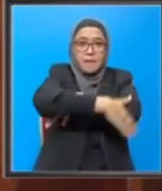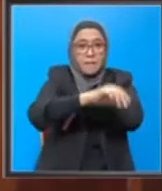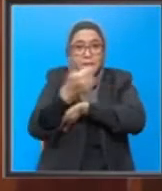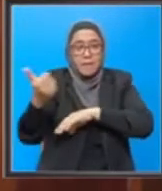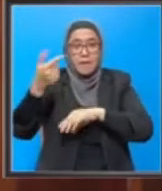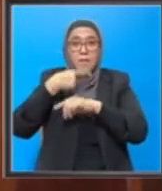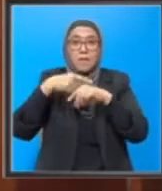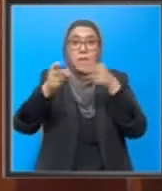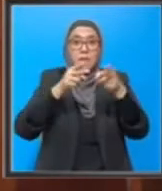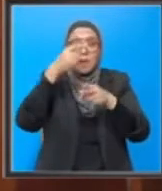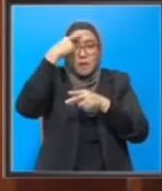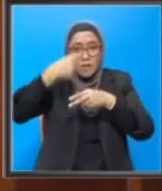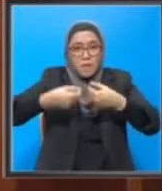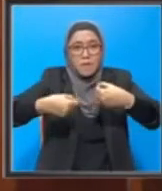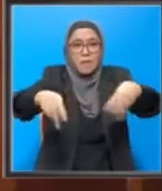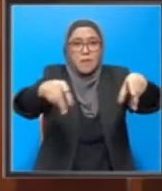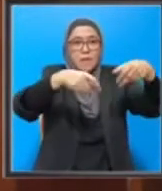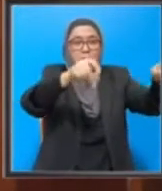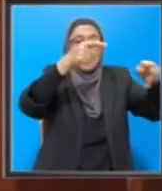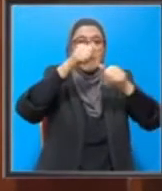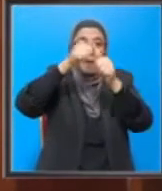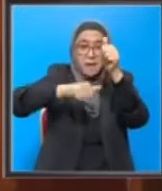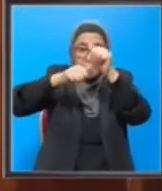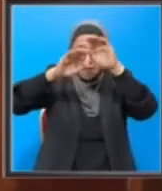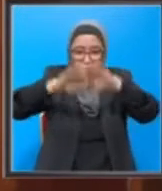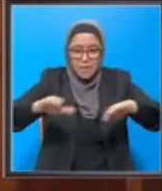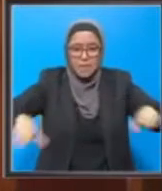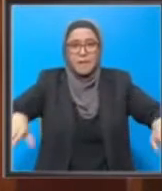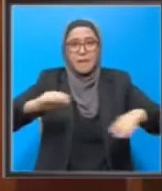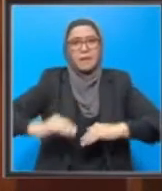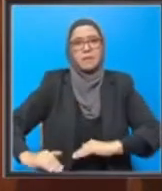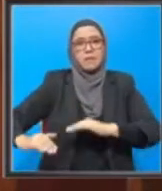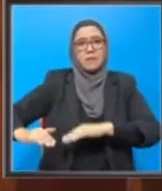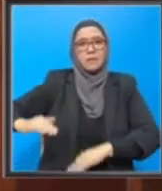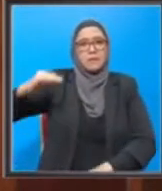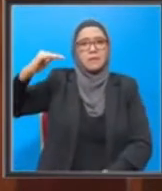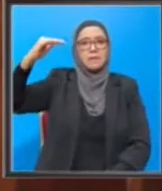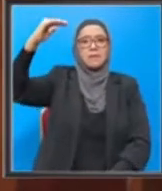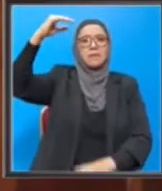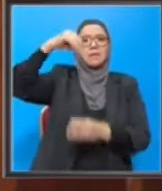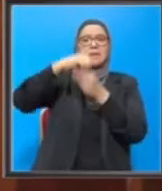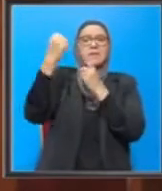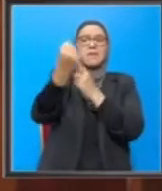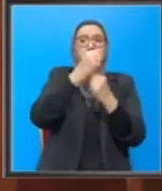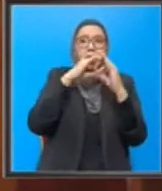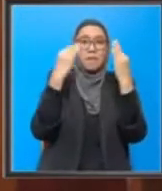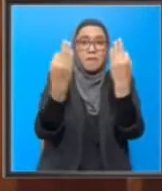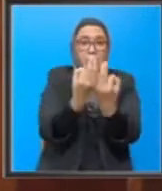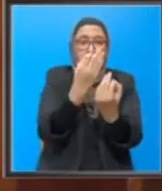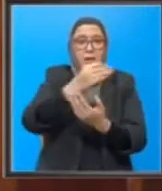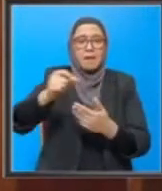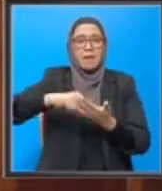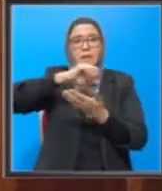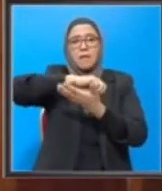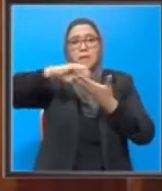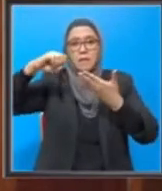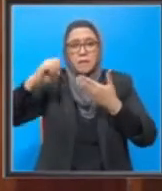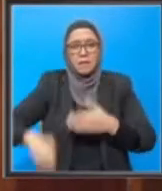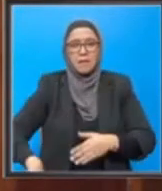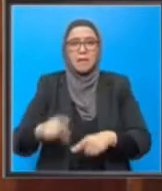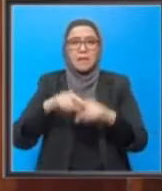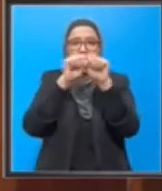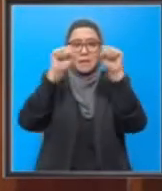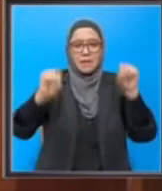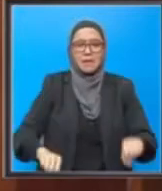usaha untuk memberi peluang kepada setiap kanak-kanak untuk membaca dalam persekitaran kekeluargaan dan menghapuskan apo sistem